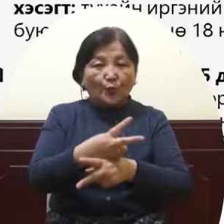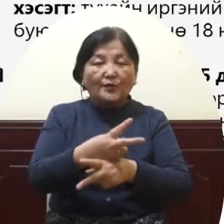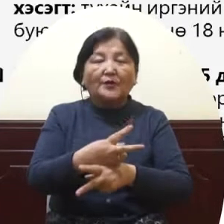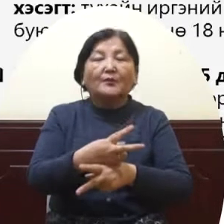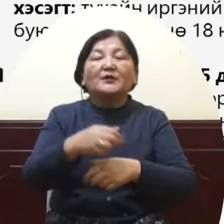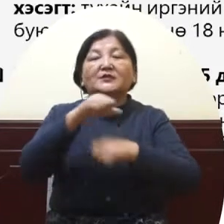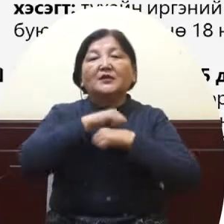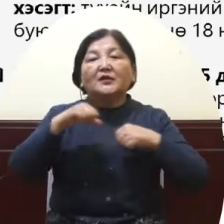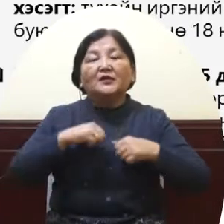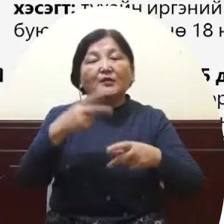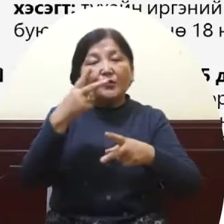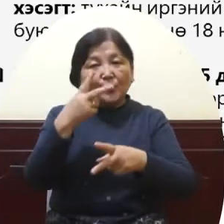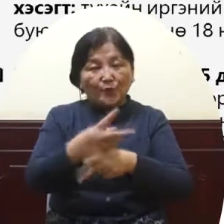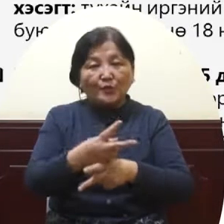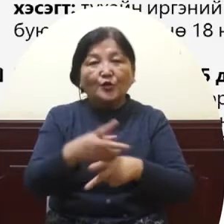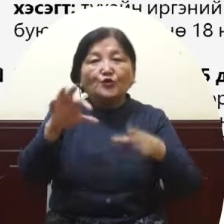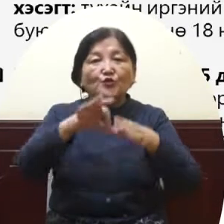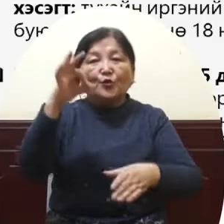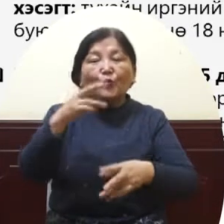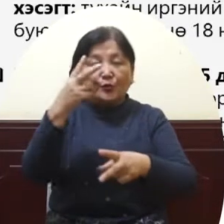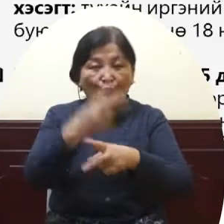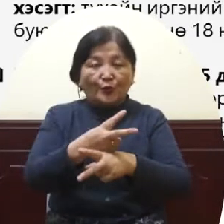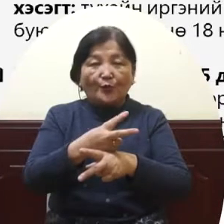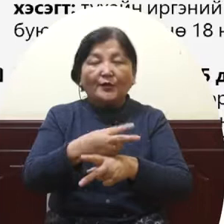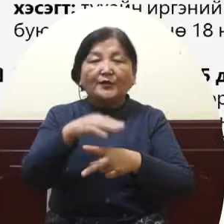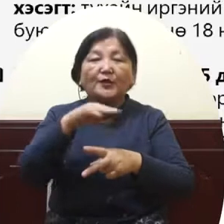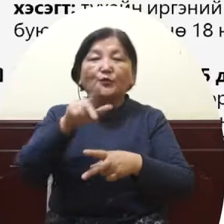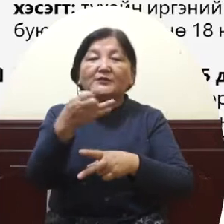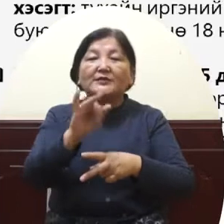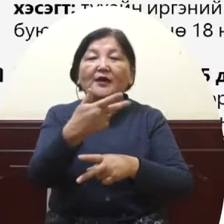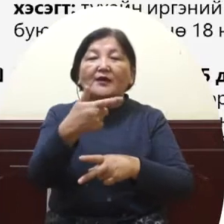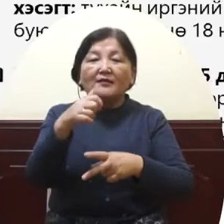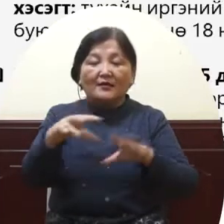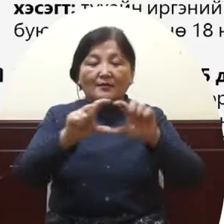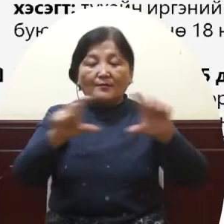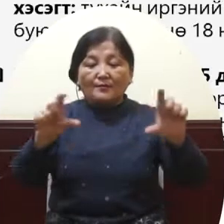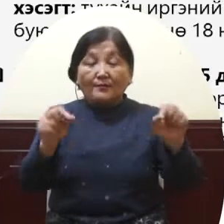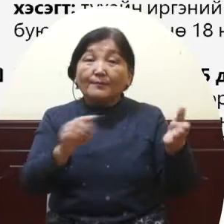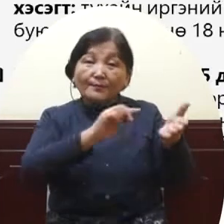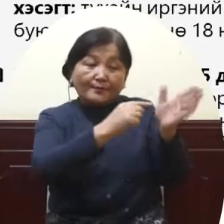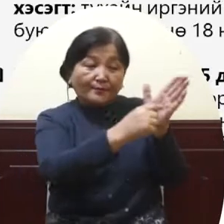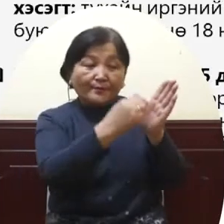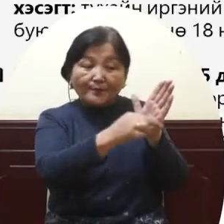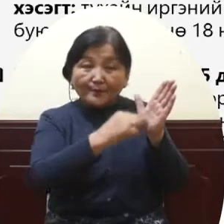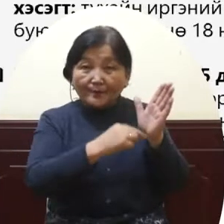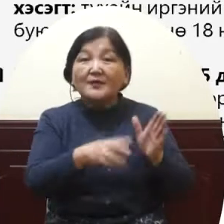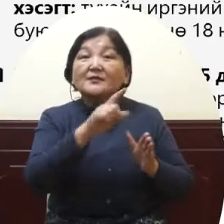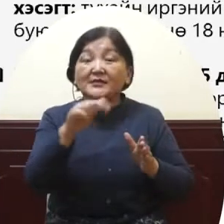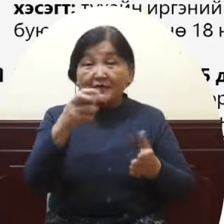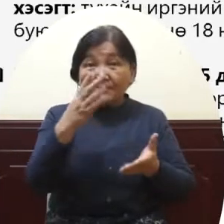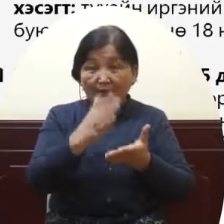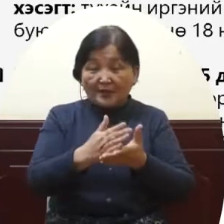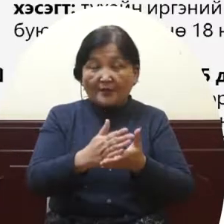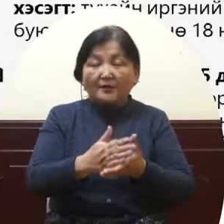бол тусгайлан бас тодорхой заасан байдаг. Гэхдээ саяны тэр иргэдийн өөрсдийн